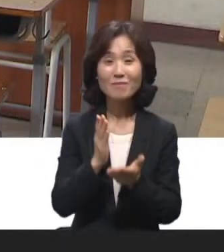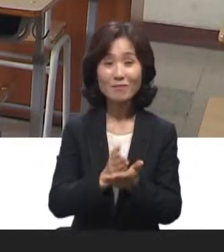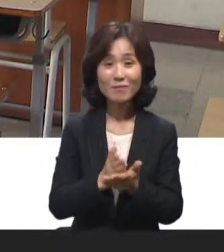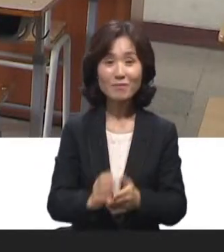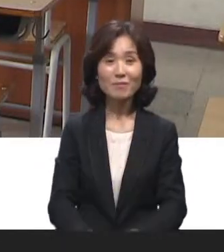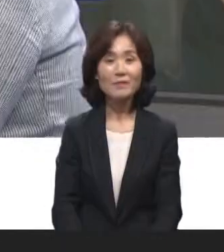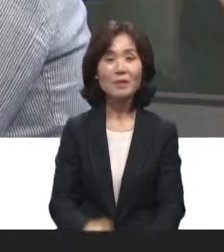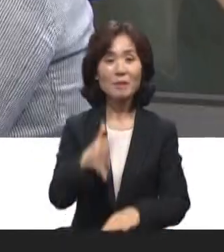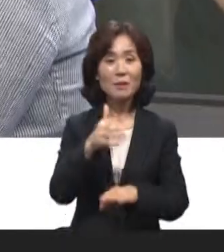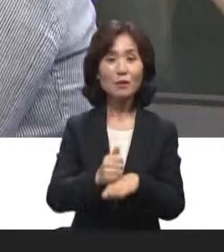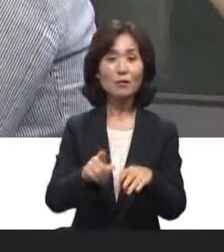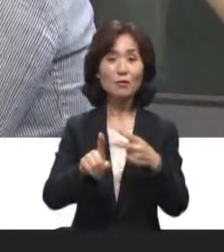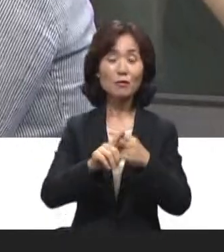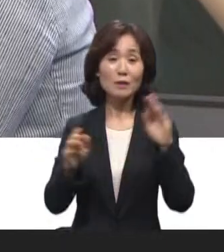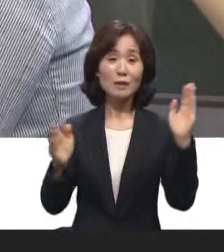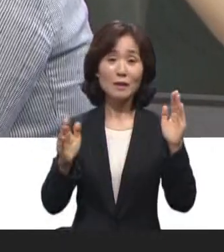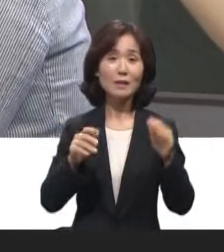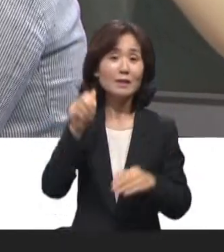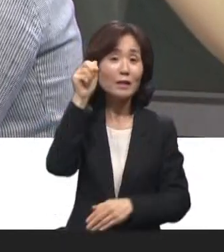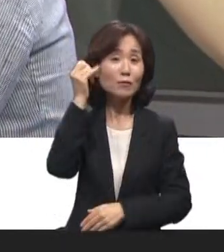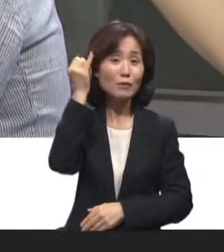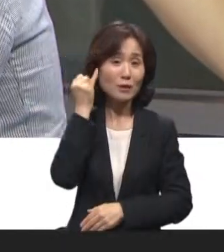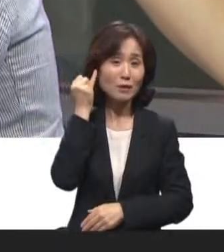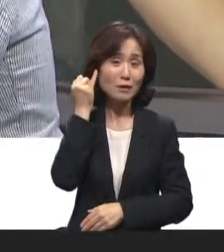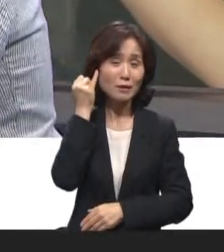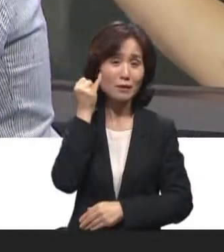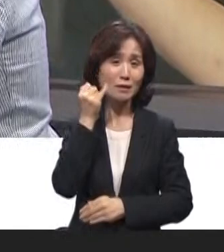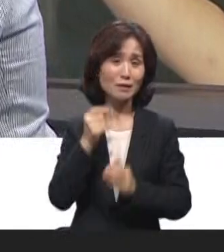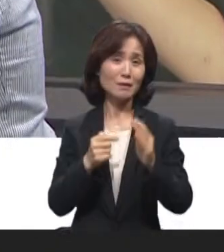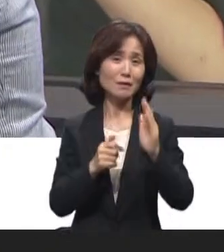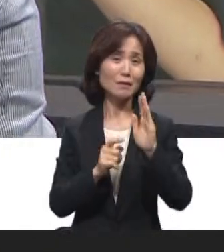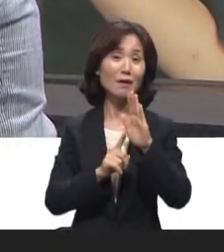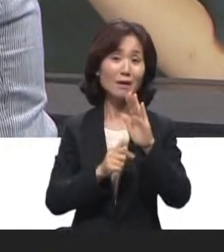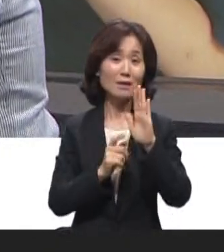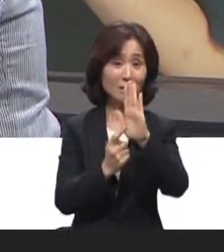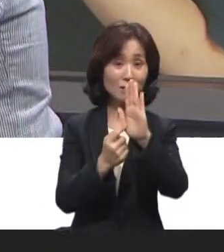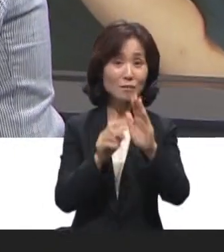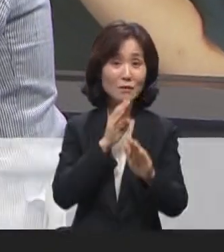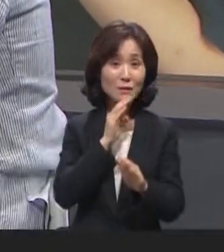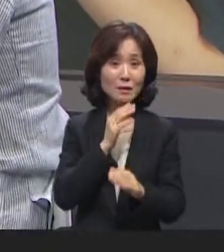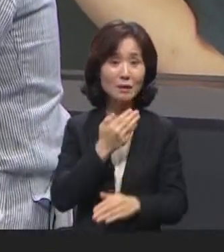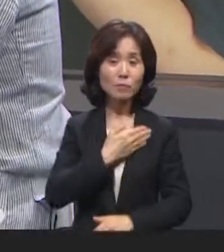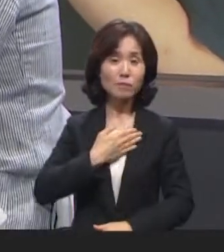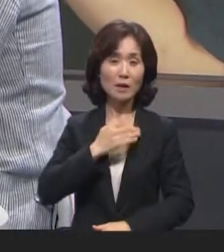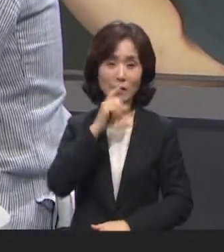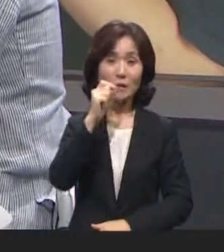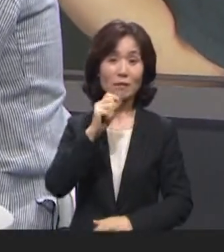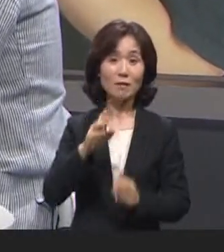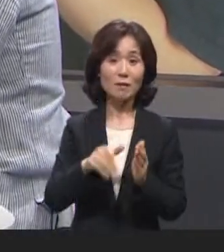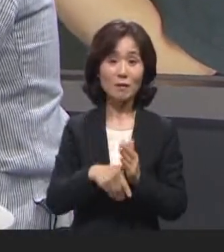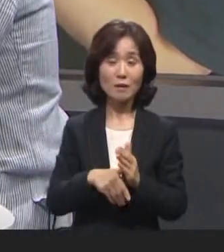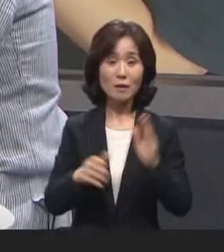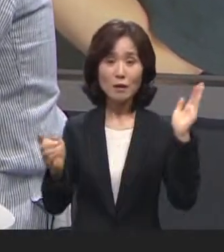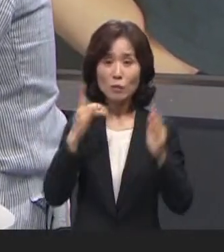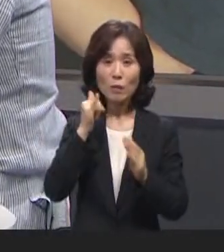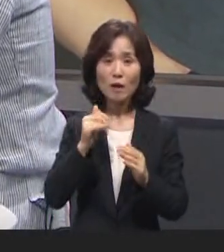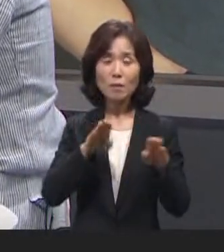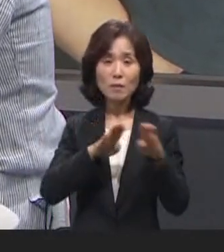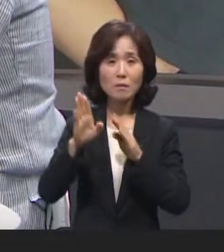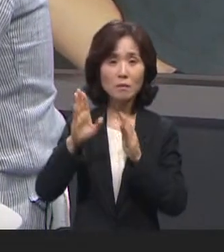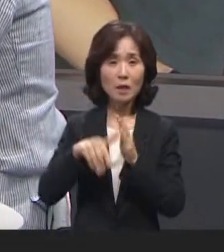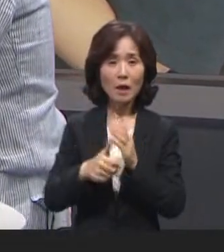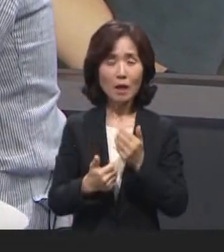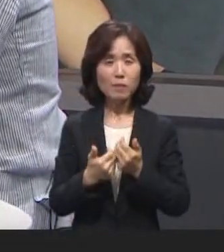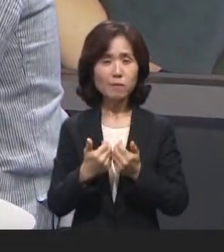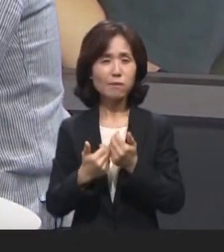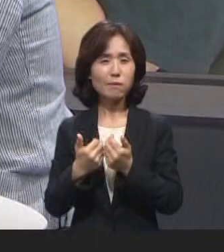마지막으로 이 중학생들 사춘기의 대표주자 잖아요 굉장히 감수성이 예민한 시기인데 학부모님들과 방학 때 좀 부재 껴 삶에서